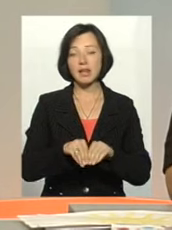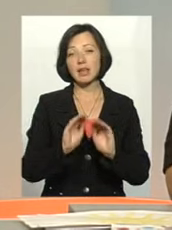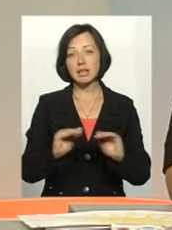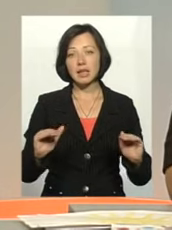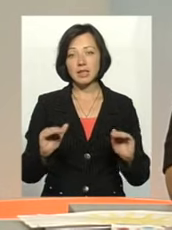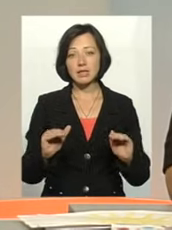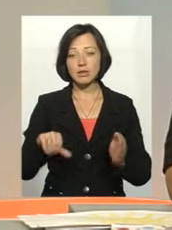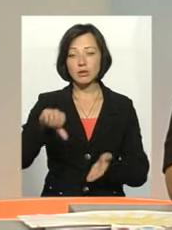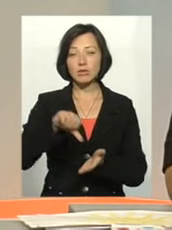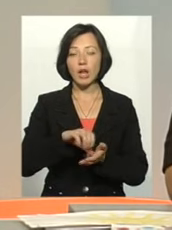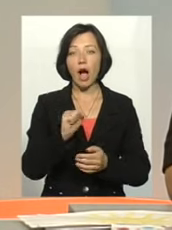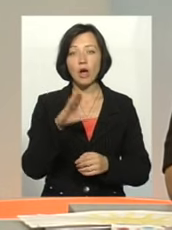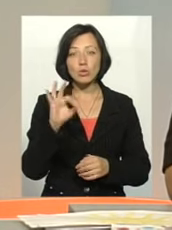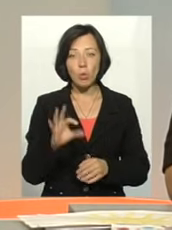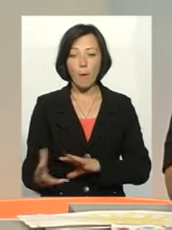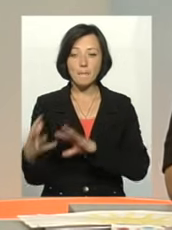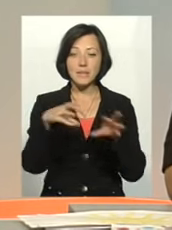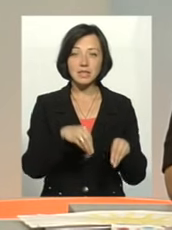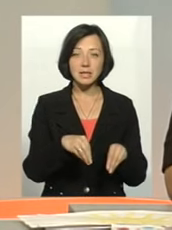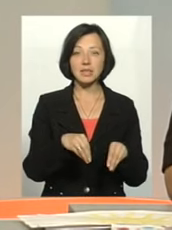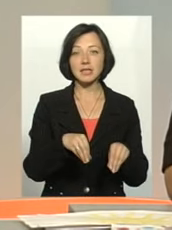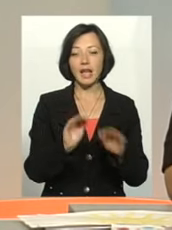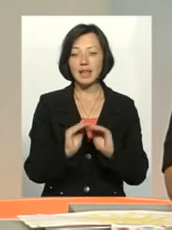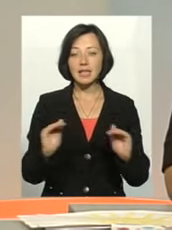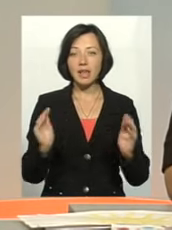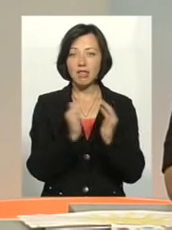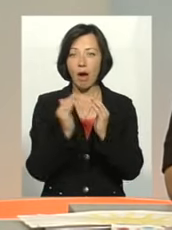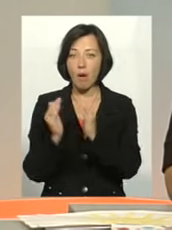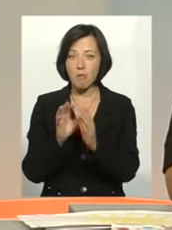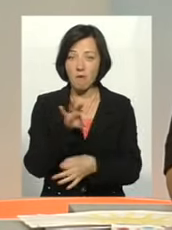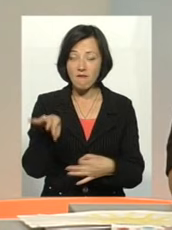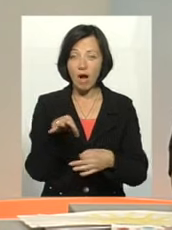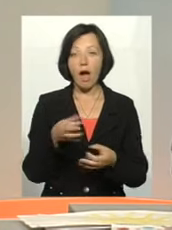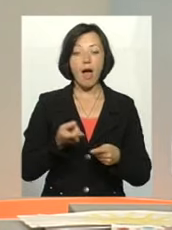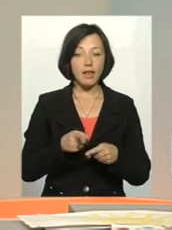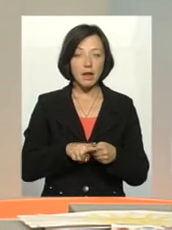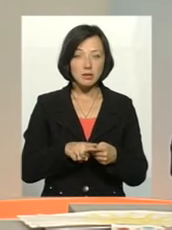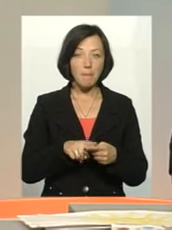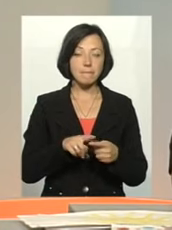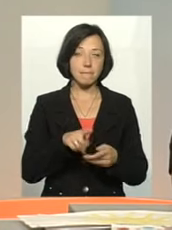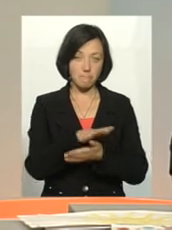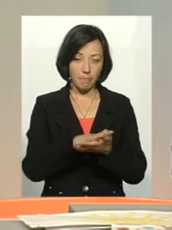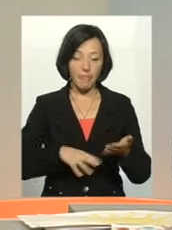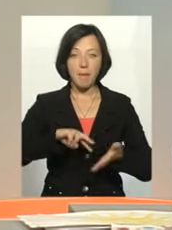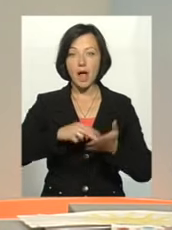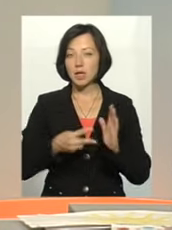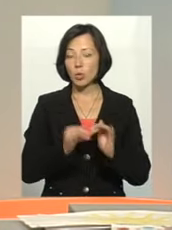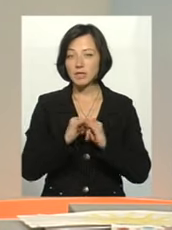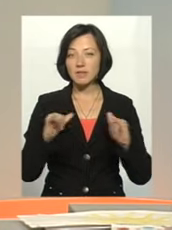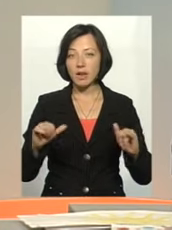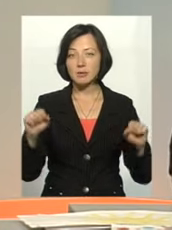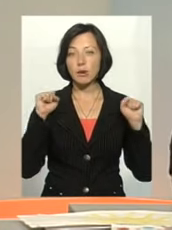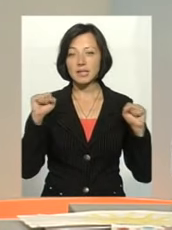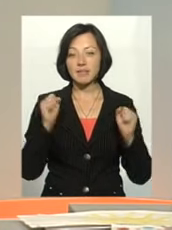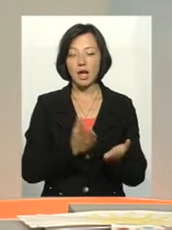АТО, переселенцев, детских домов. И этот проект мы планируем дальше развивать в